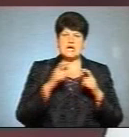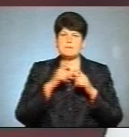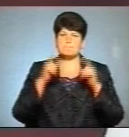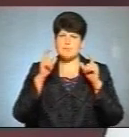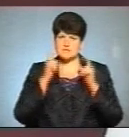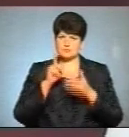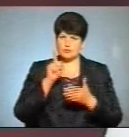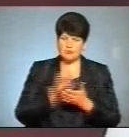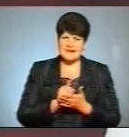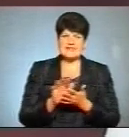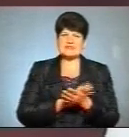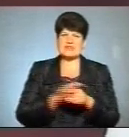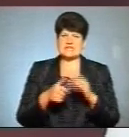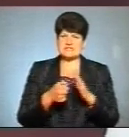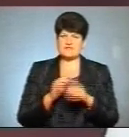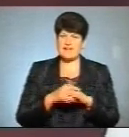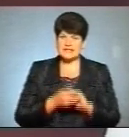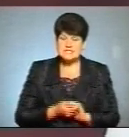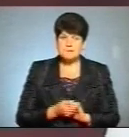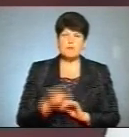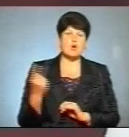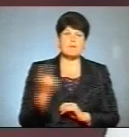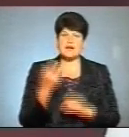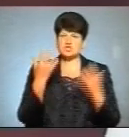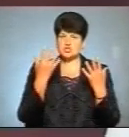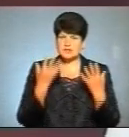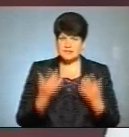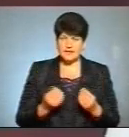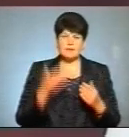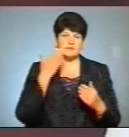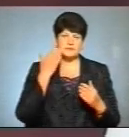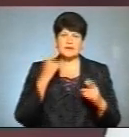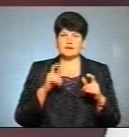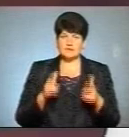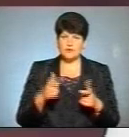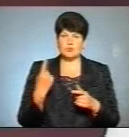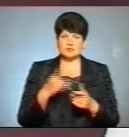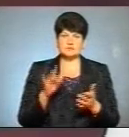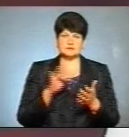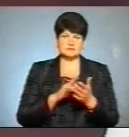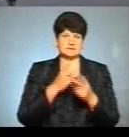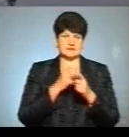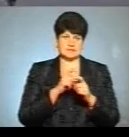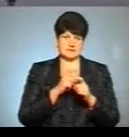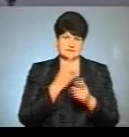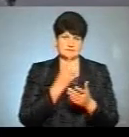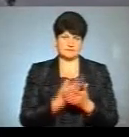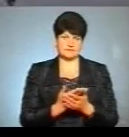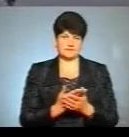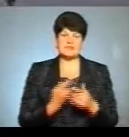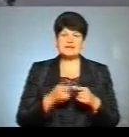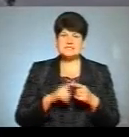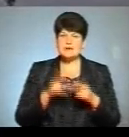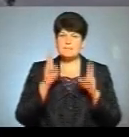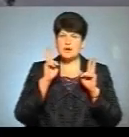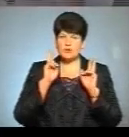режиму та дезінфекції. Про перший день послабленого карантину в обласному центрі у сюжеті Анжели Шови. Це перукарня